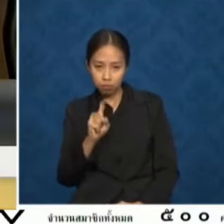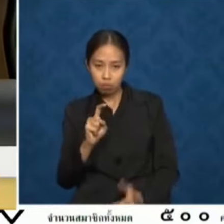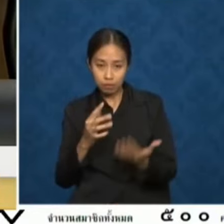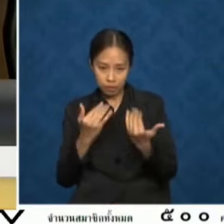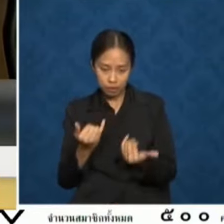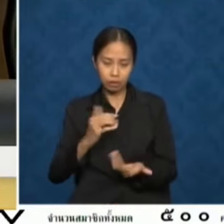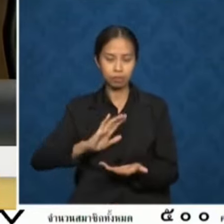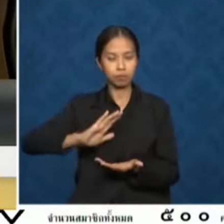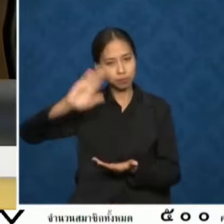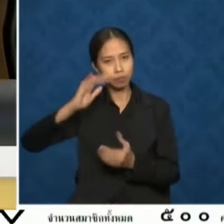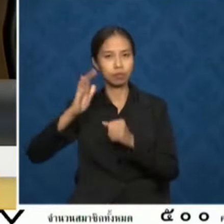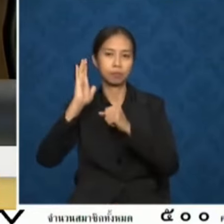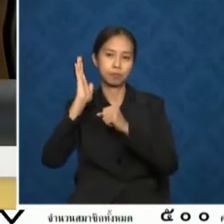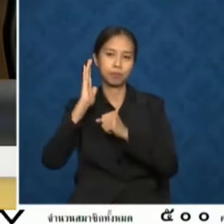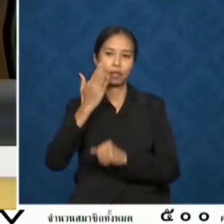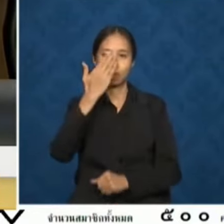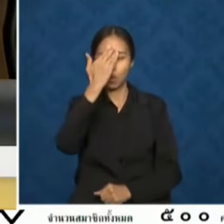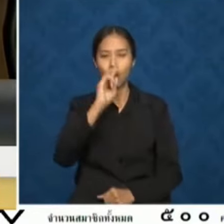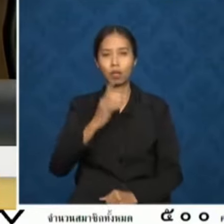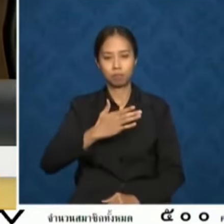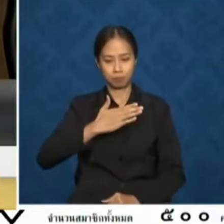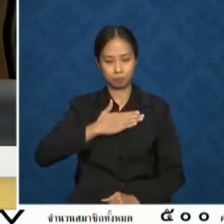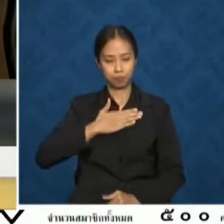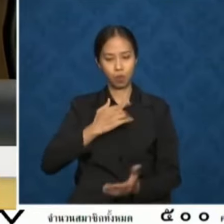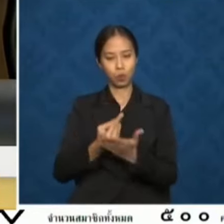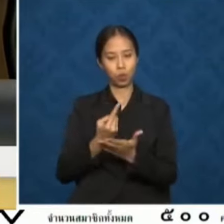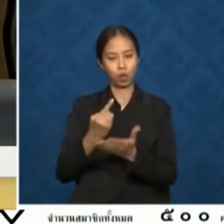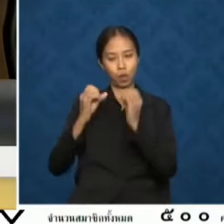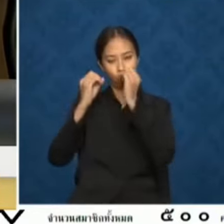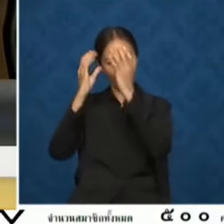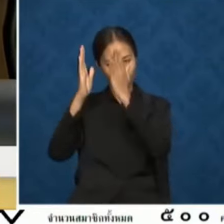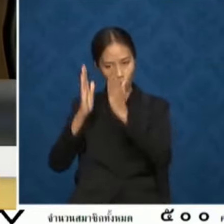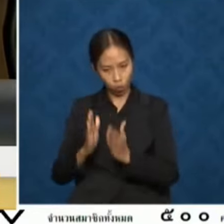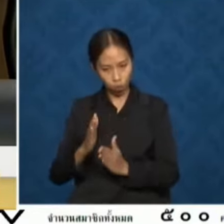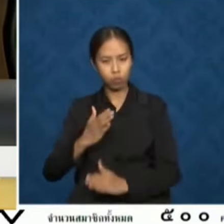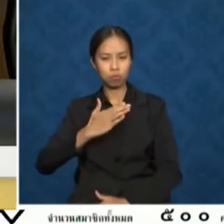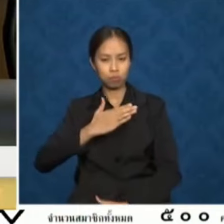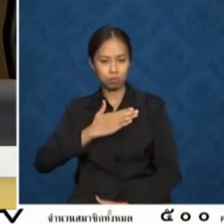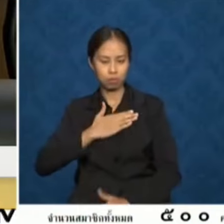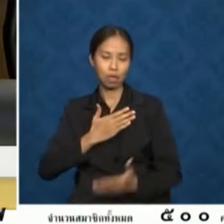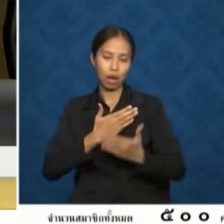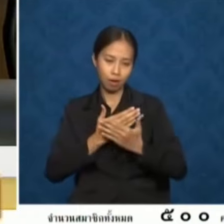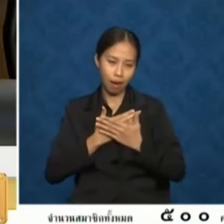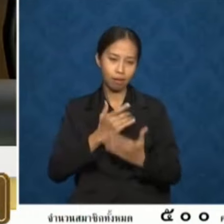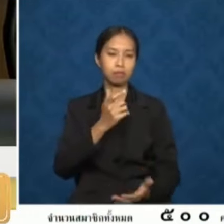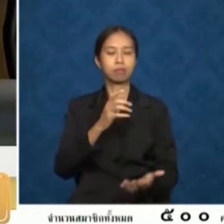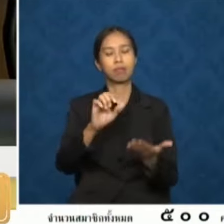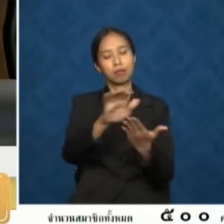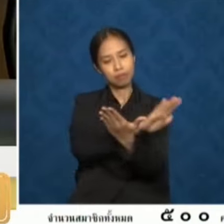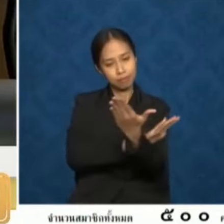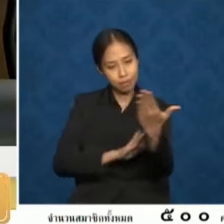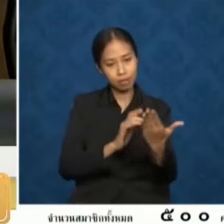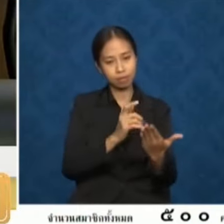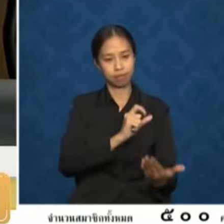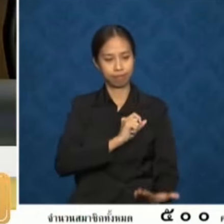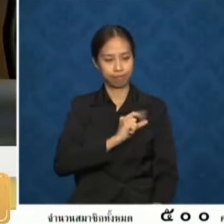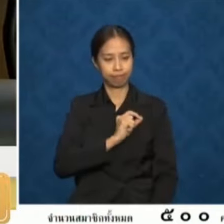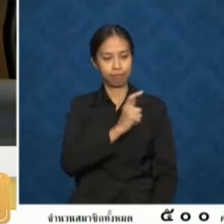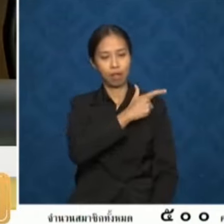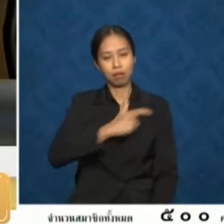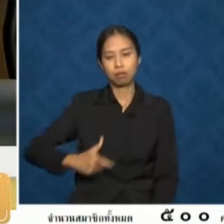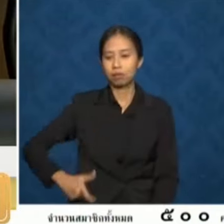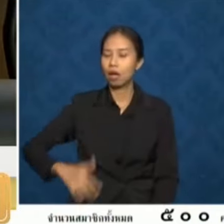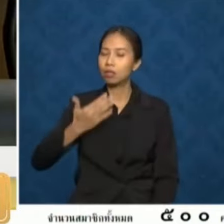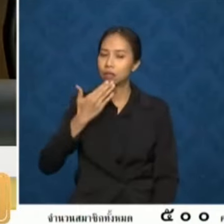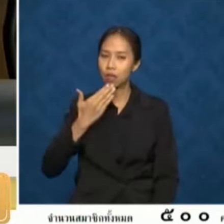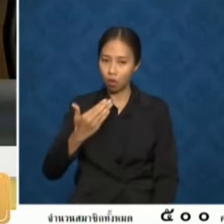านะที่คนที่เป็นครูแล้วก็จงรักภักดีต่อสันตมันชาติศาสนาพระมหากษัตริย์มาโดยตล